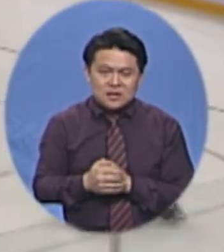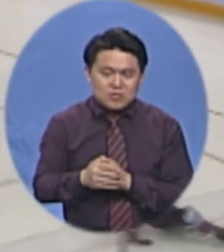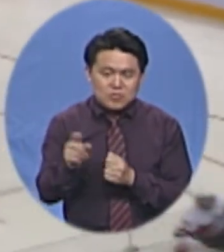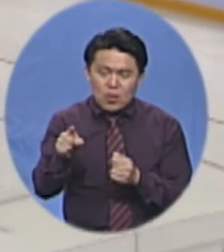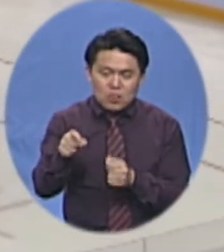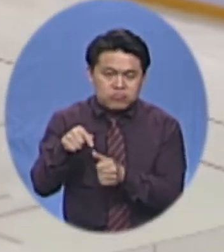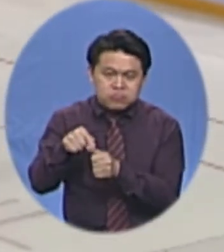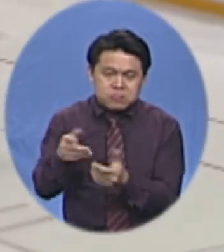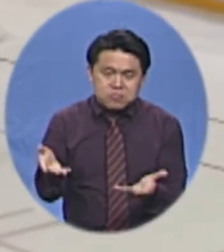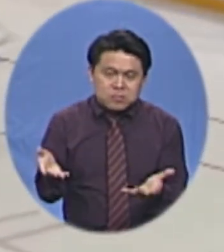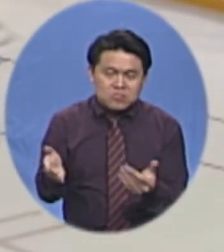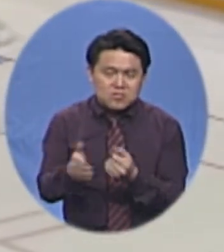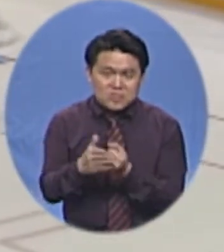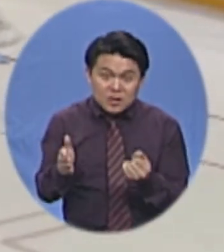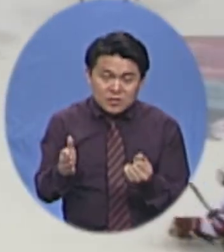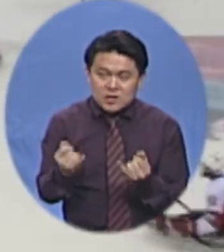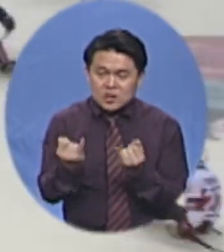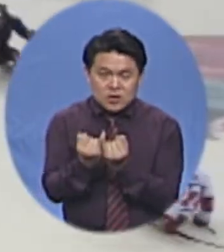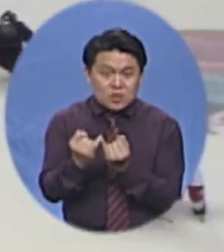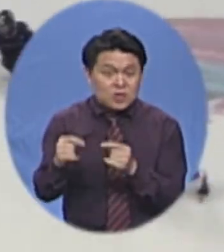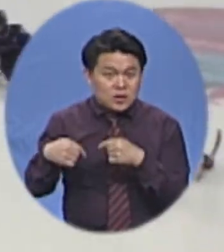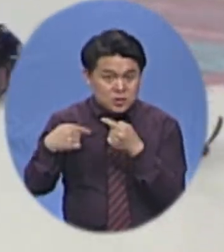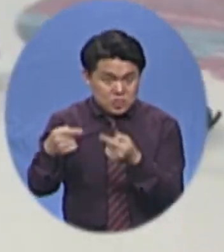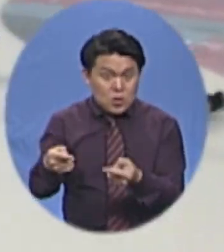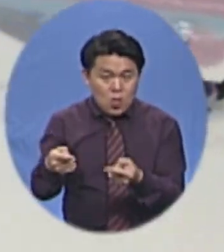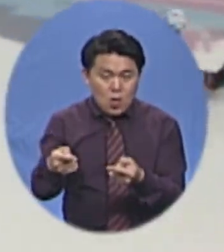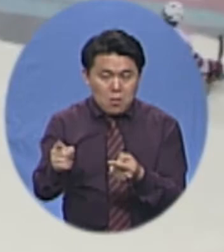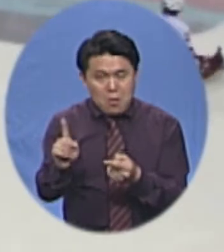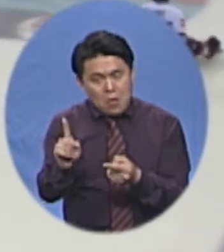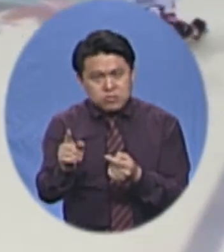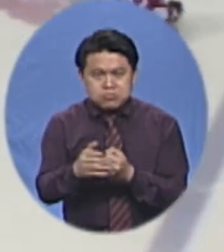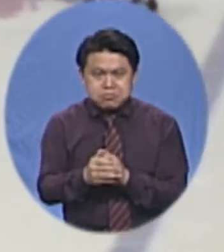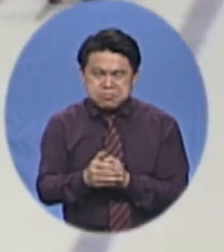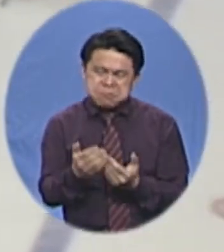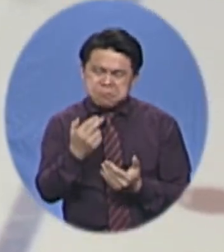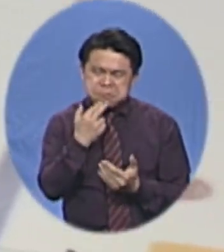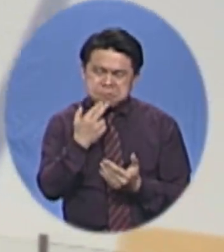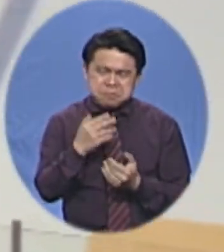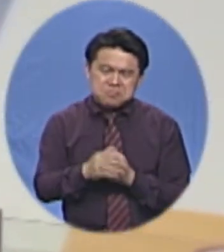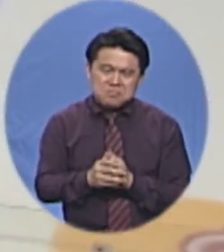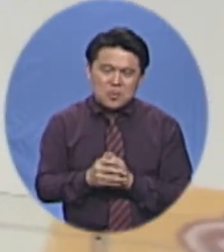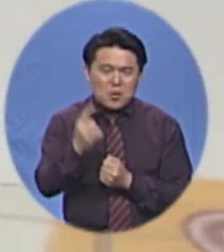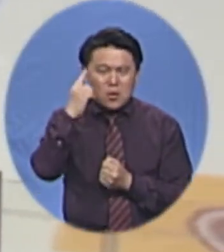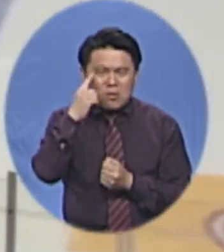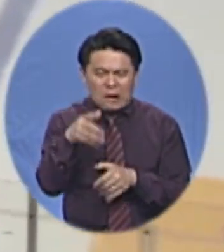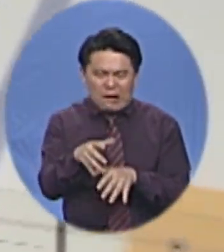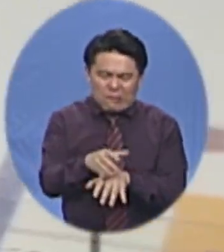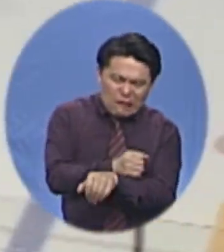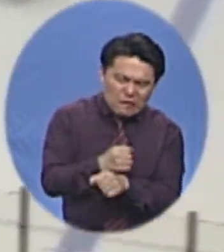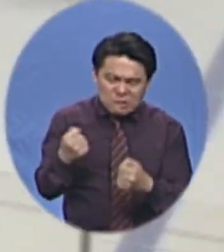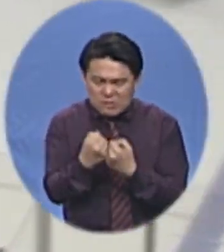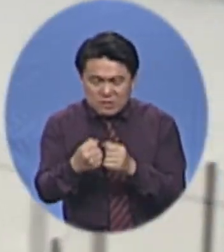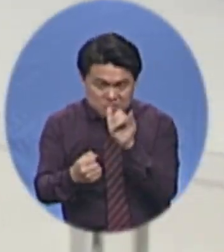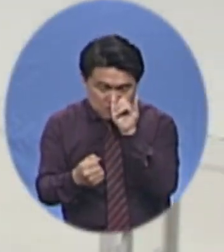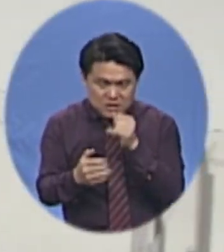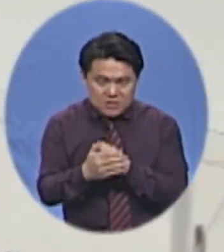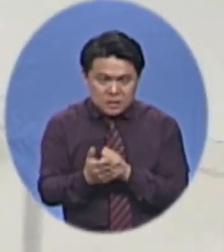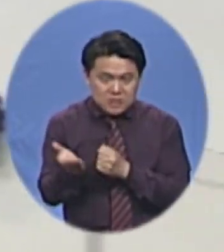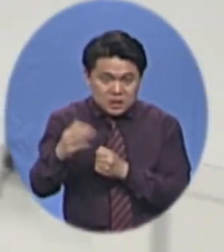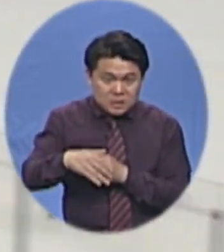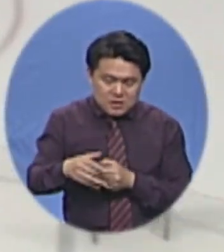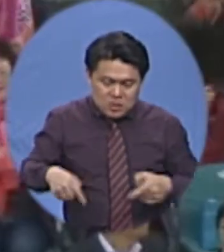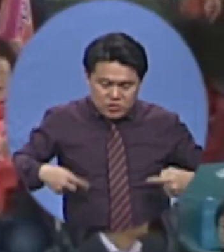규정이 아니다 보니 실제로 여자 선수가 참가하는 경우는 거의 없는 것 같아요. 하지만 휠체어